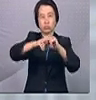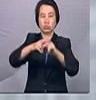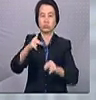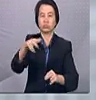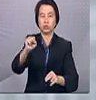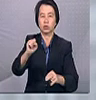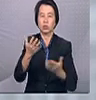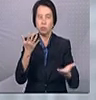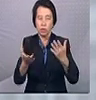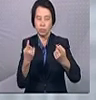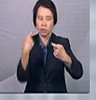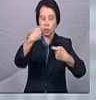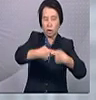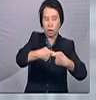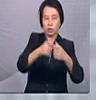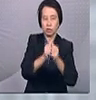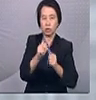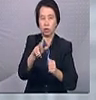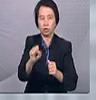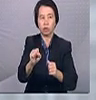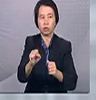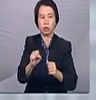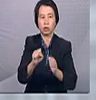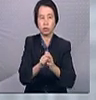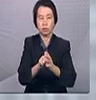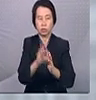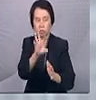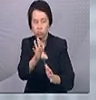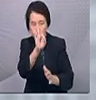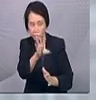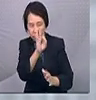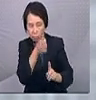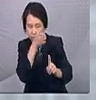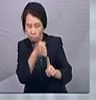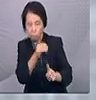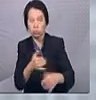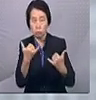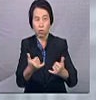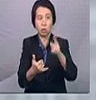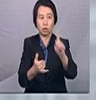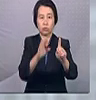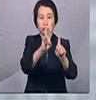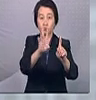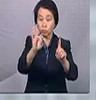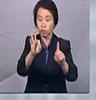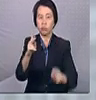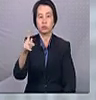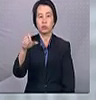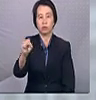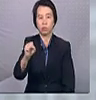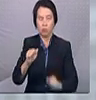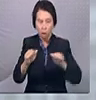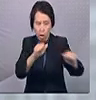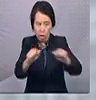adalah berkaitan dengan case active case detection. Hari ini kita ada 179 kes. Jadi active